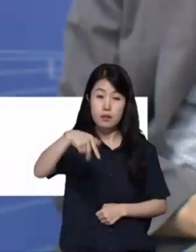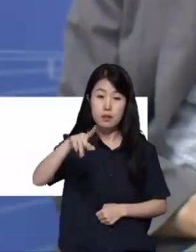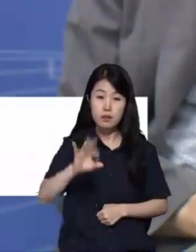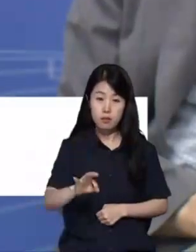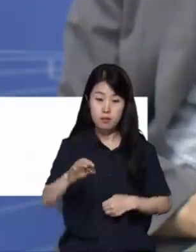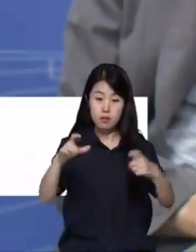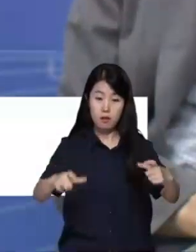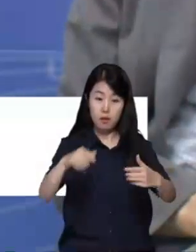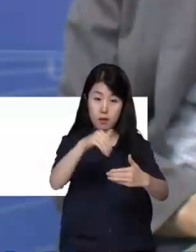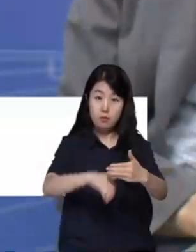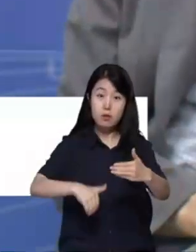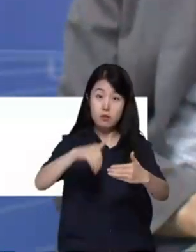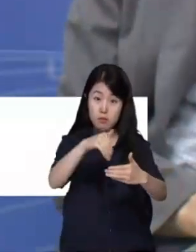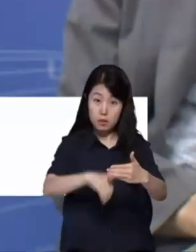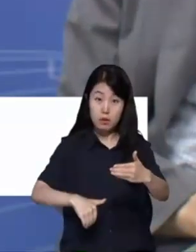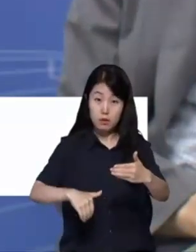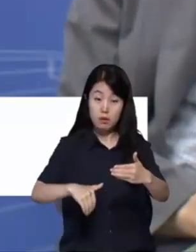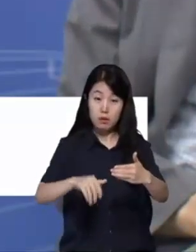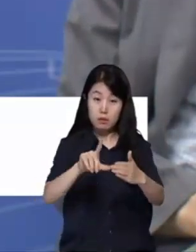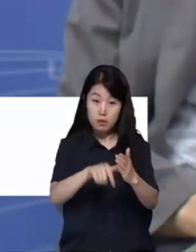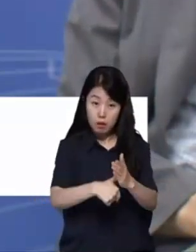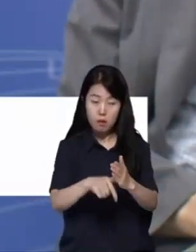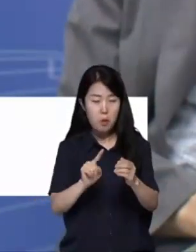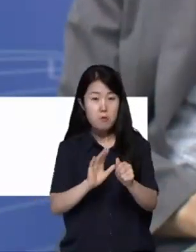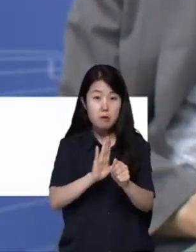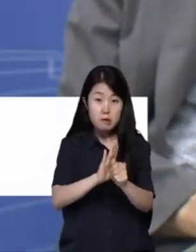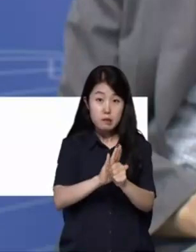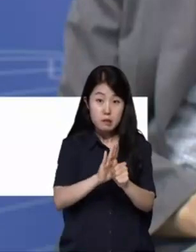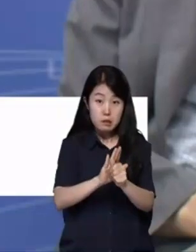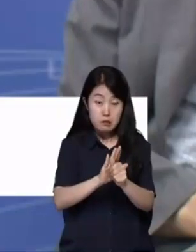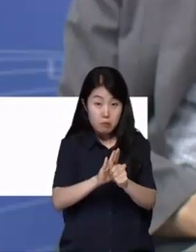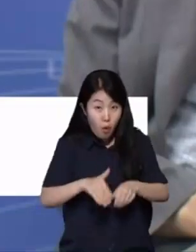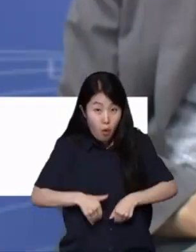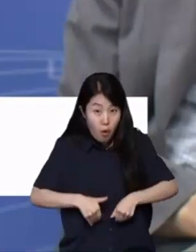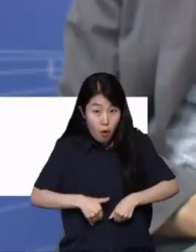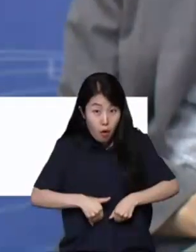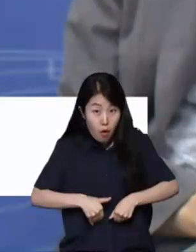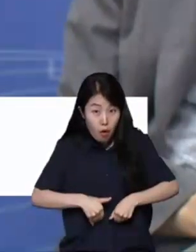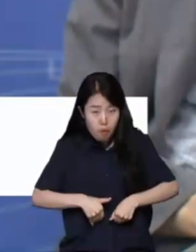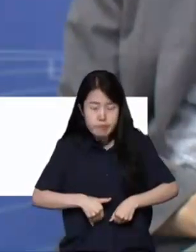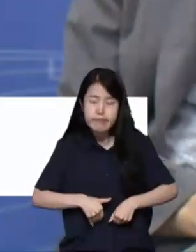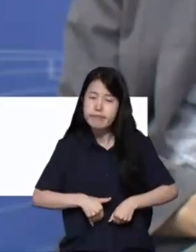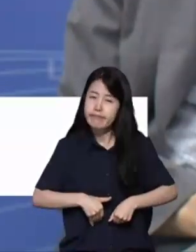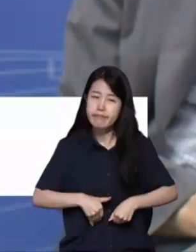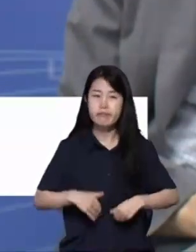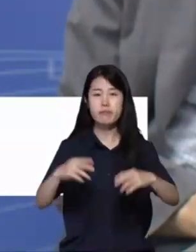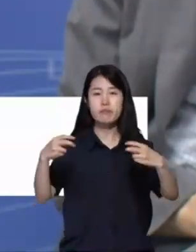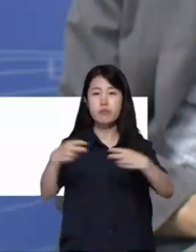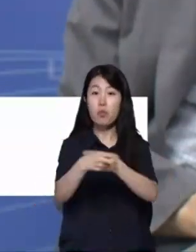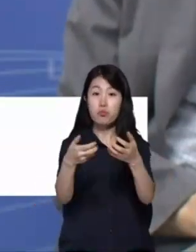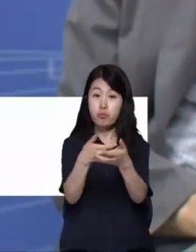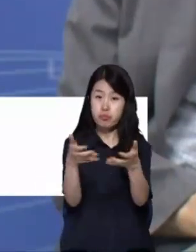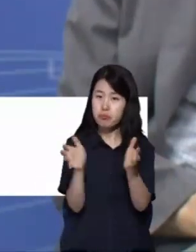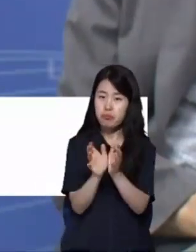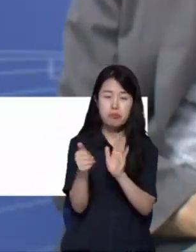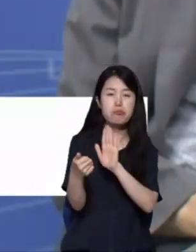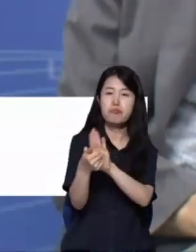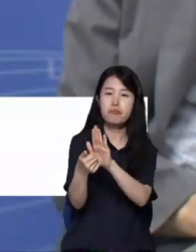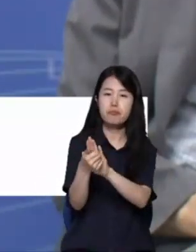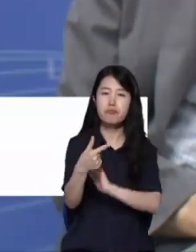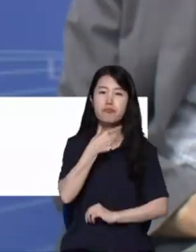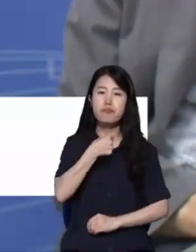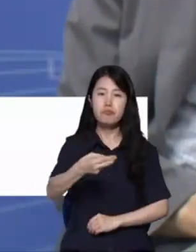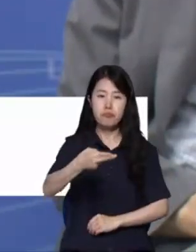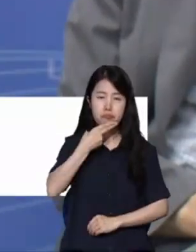개발에 따른 어떤 구속 일이 있다면 국토부에 협조하지 않겠다는 입장을